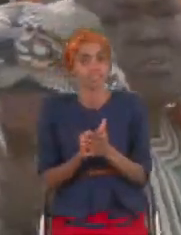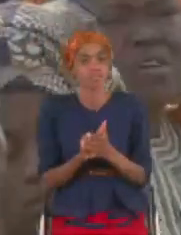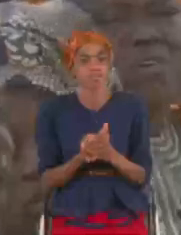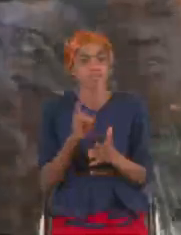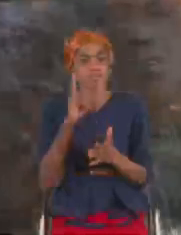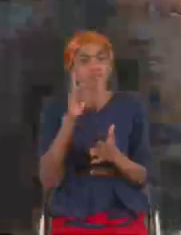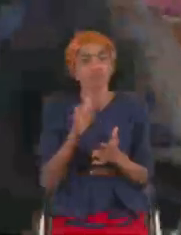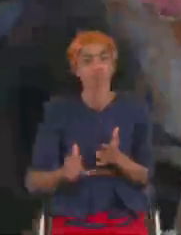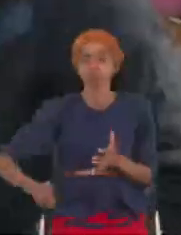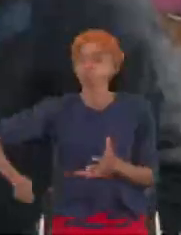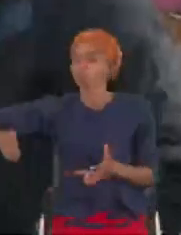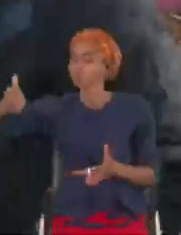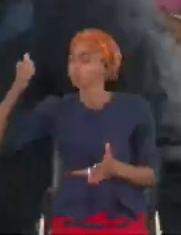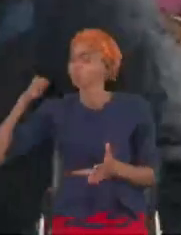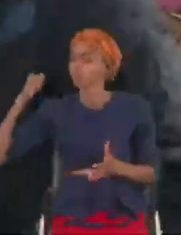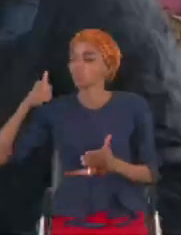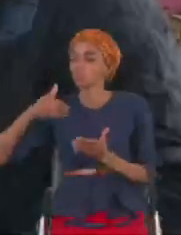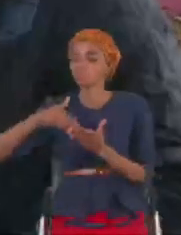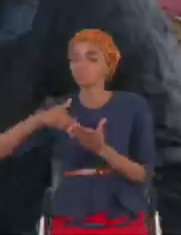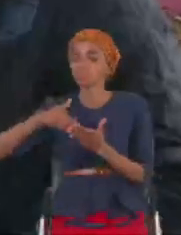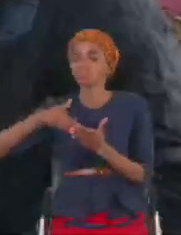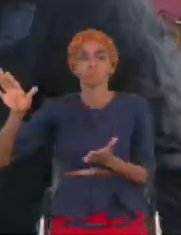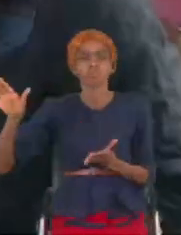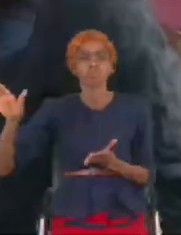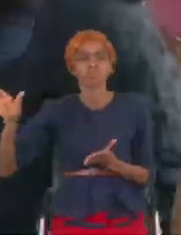tu dois roger et cela